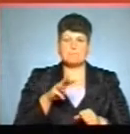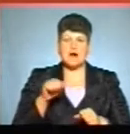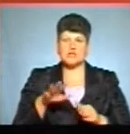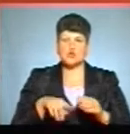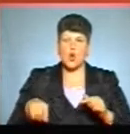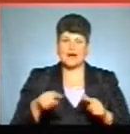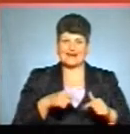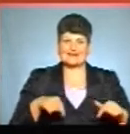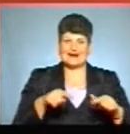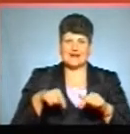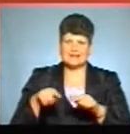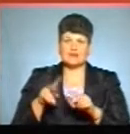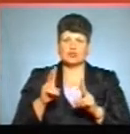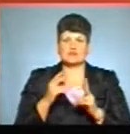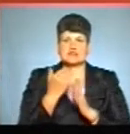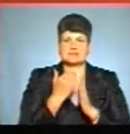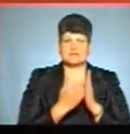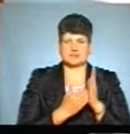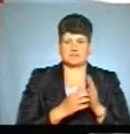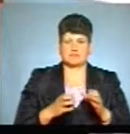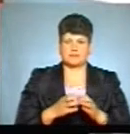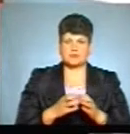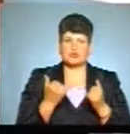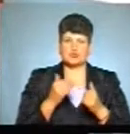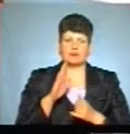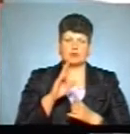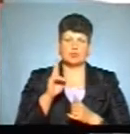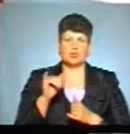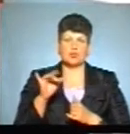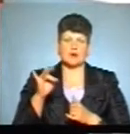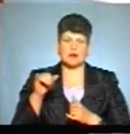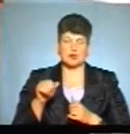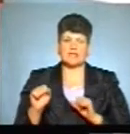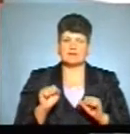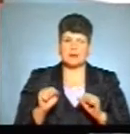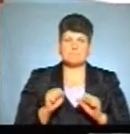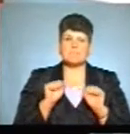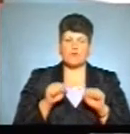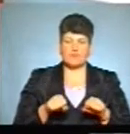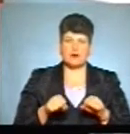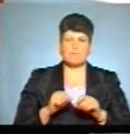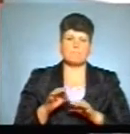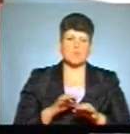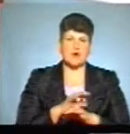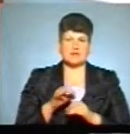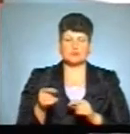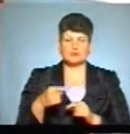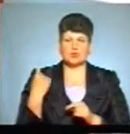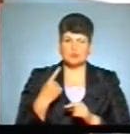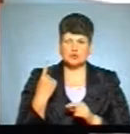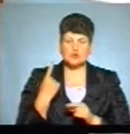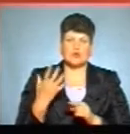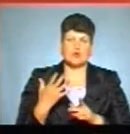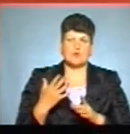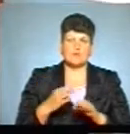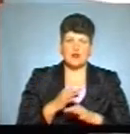Раду за списками. Сьогодні в нас в гостях Володимир Курило, керівник правових проєктів Тернопільського обласного осередку Комітету виборців